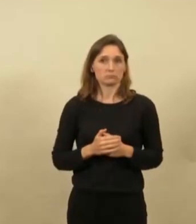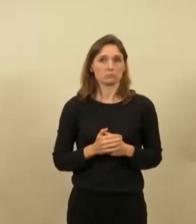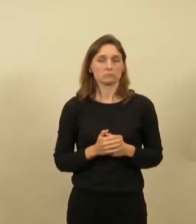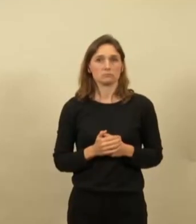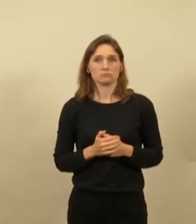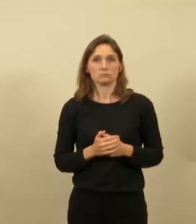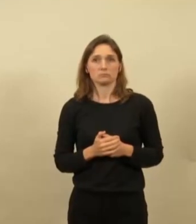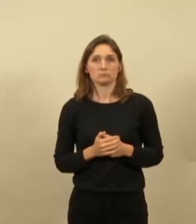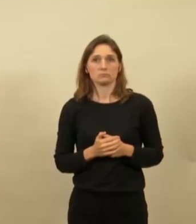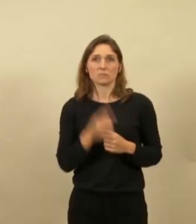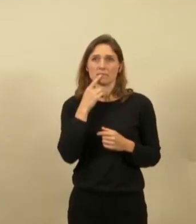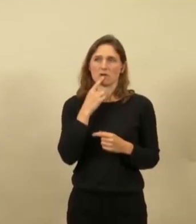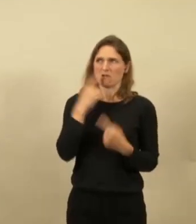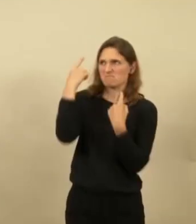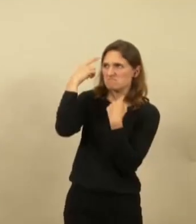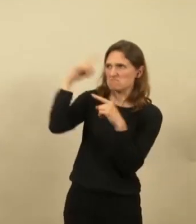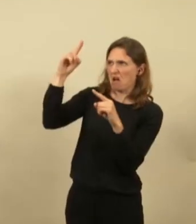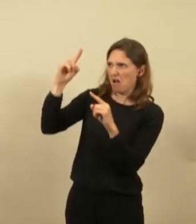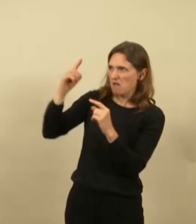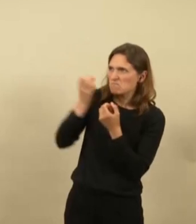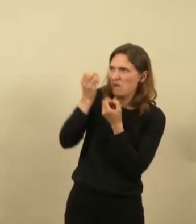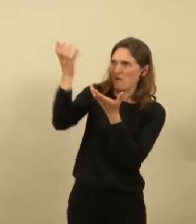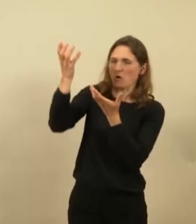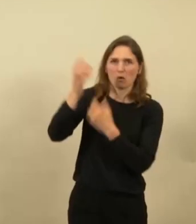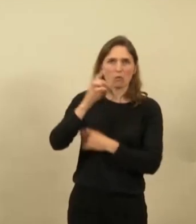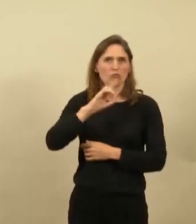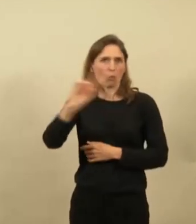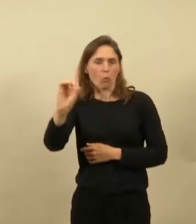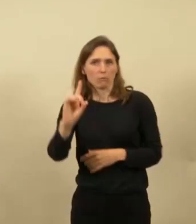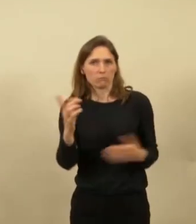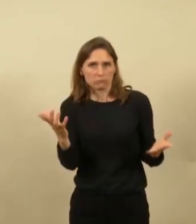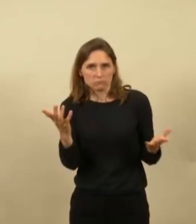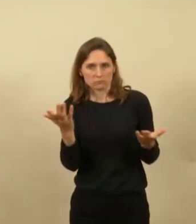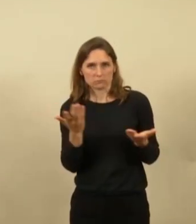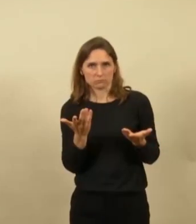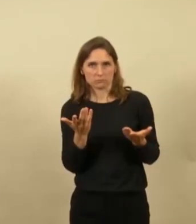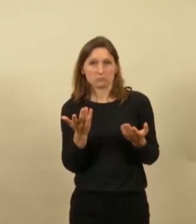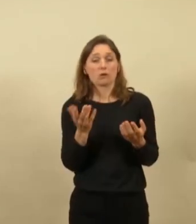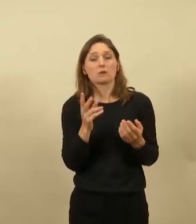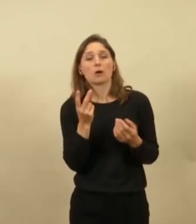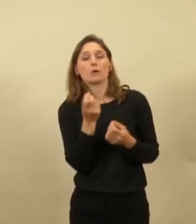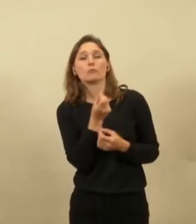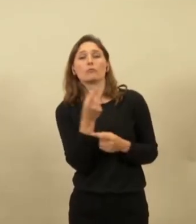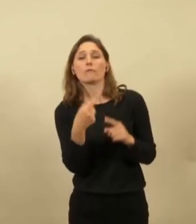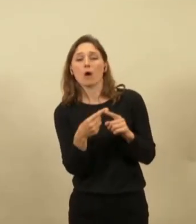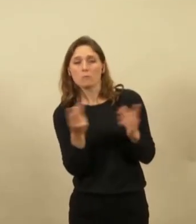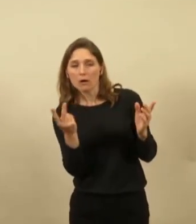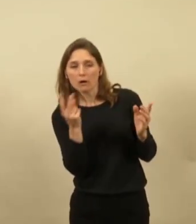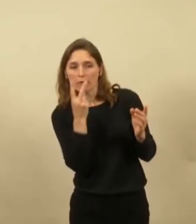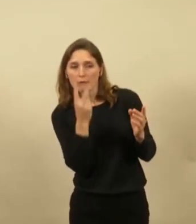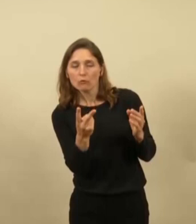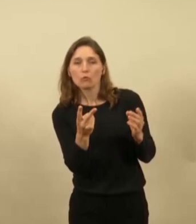dimensions de défiance ou dimension populiste que sais-je encore je disais encore quelques interventions du ministre